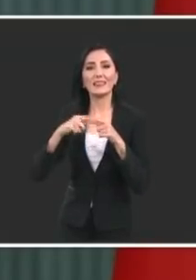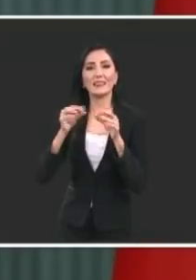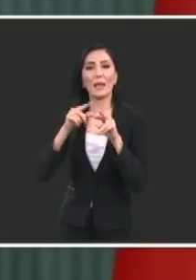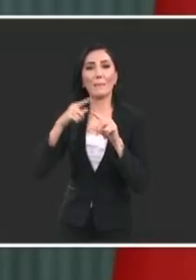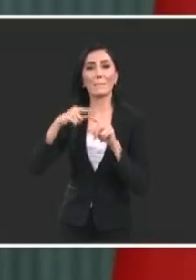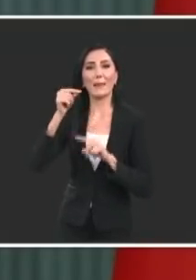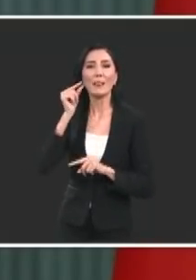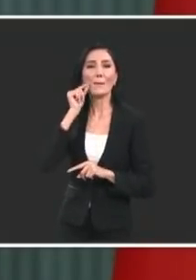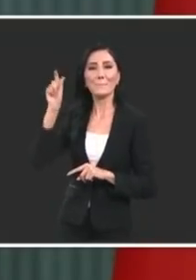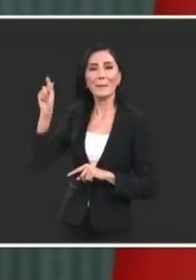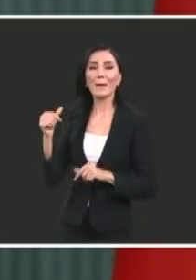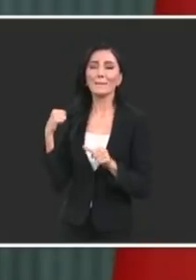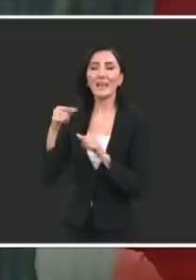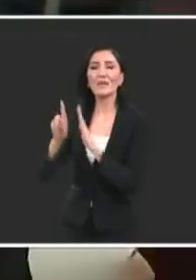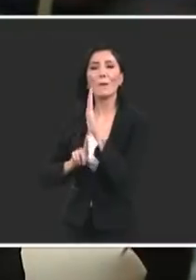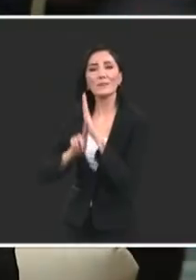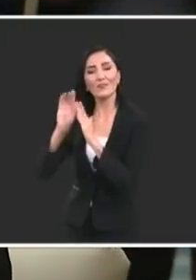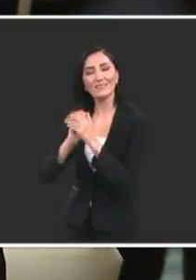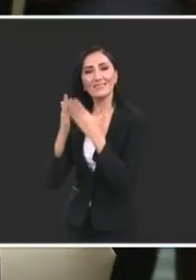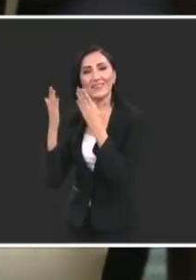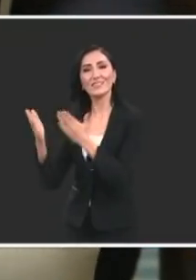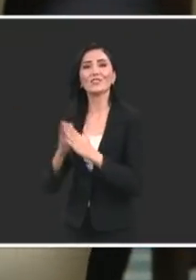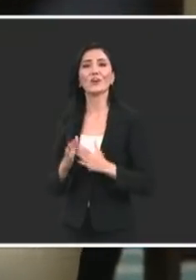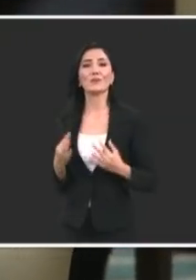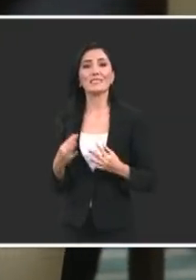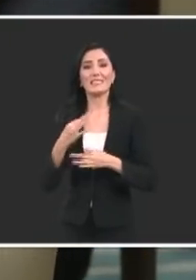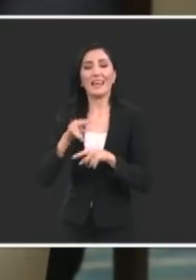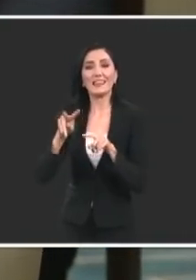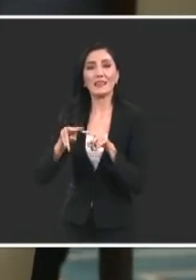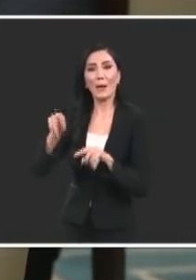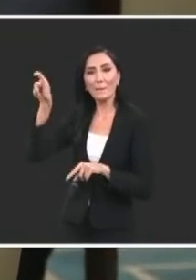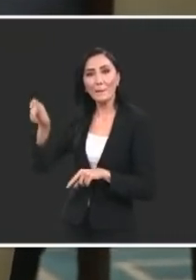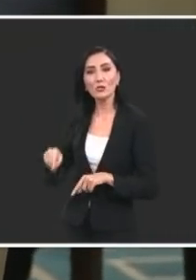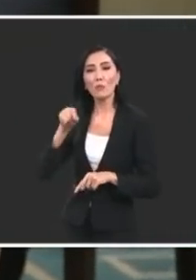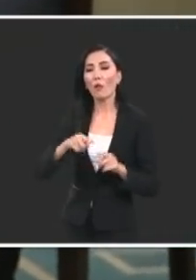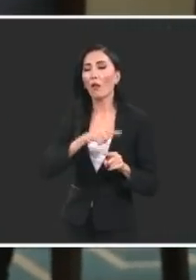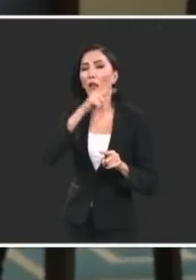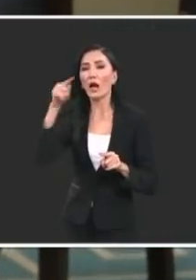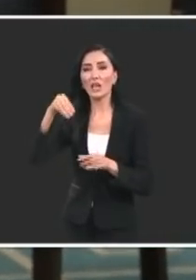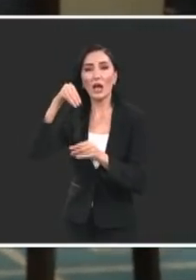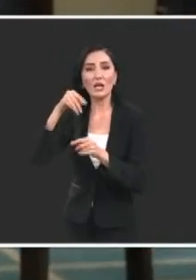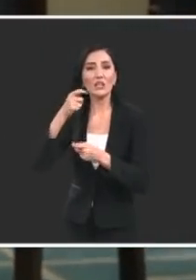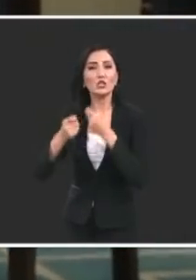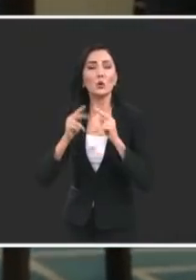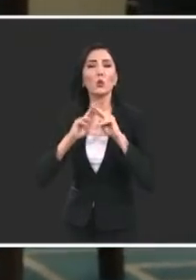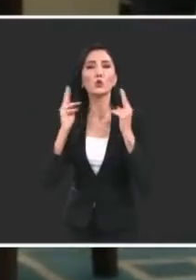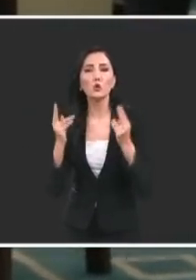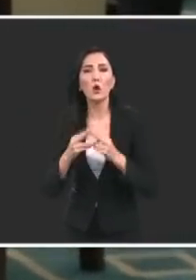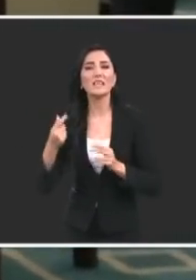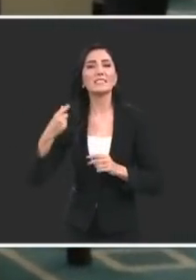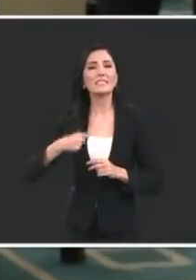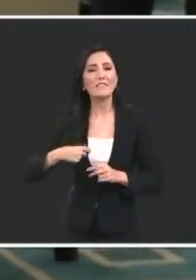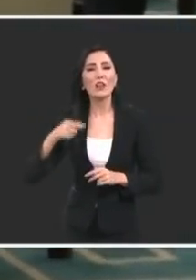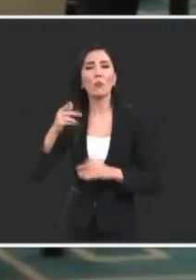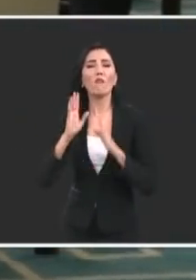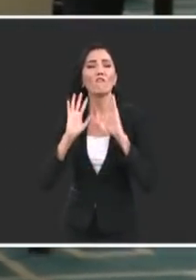veye bir kez daha başarılar diliyorum Sayın nebati bugüne kadar iş dünyasından sivil